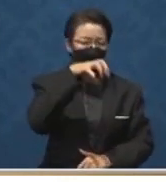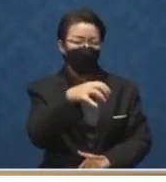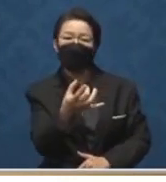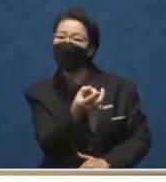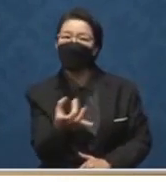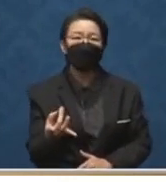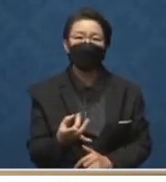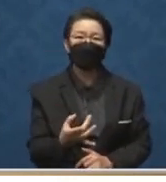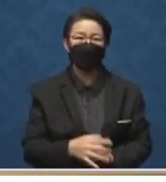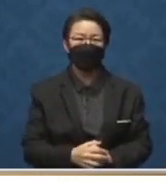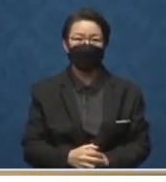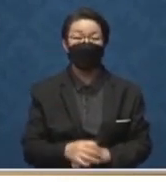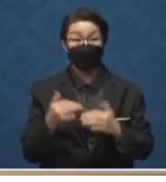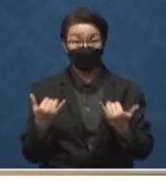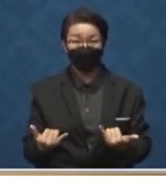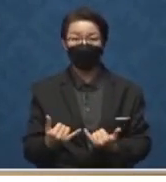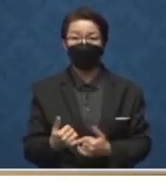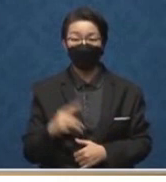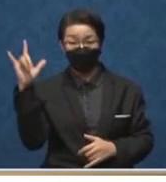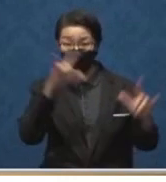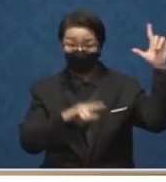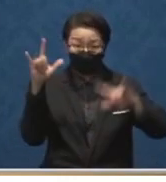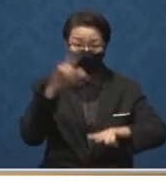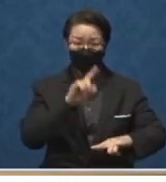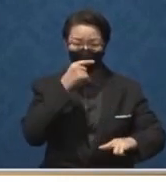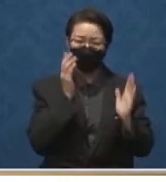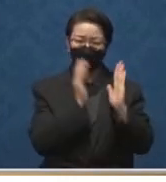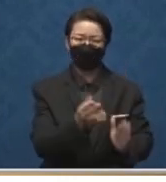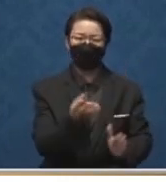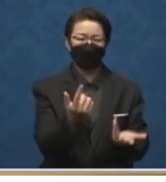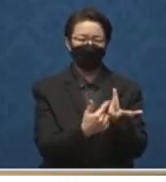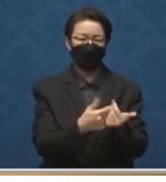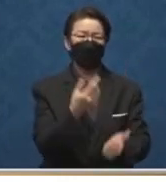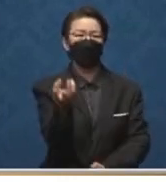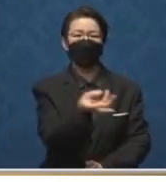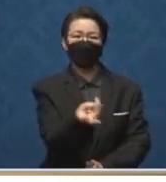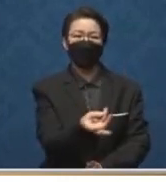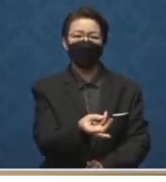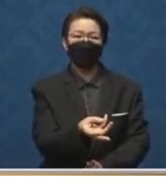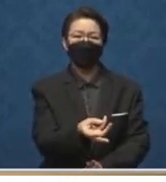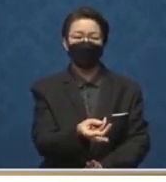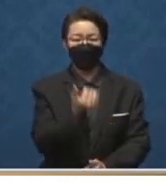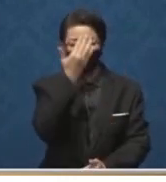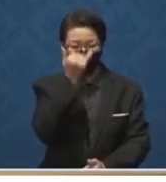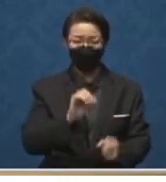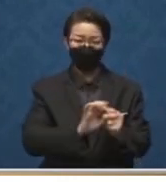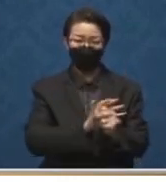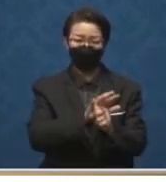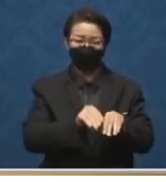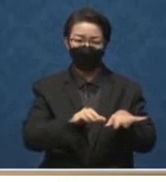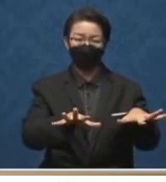ปัจิ่ันนี้การตเที่ยวนะครับหรอคนทเข้ามาไท้ มัมจรวาน้อยเนองจากวายมีการแomenaολบาดของวตยโโรนา